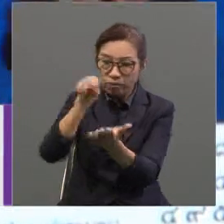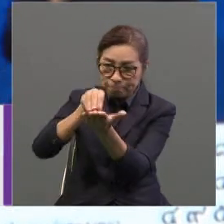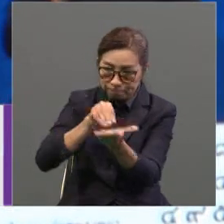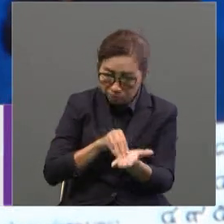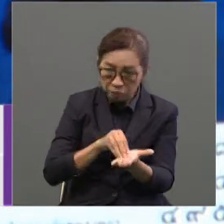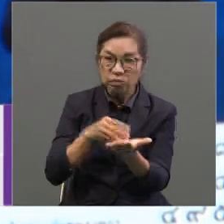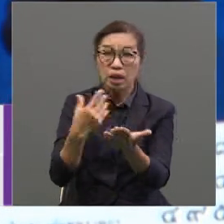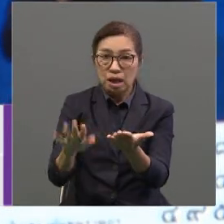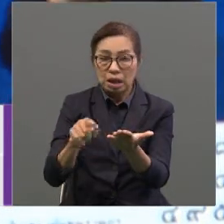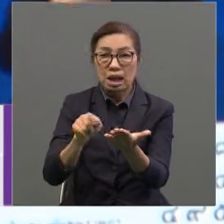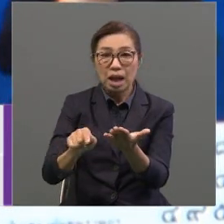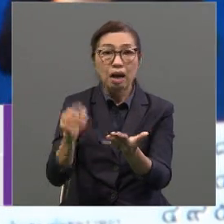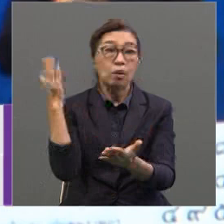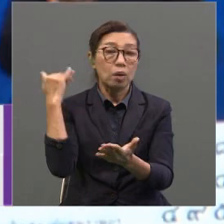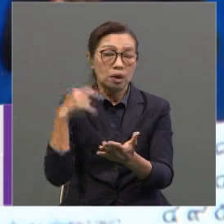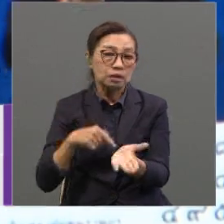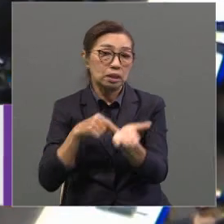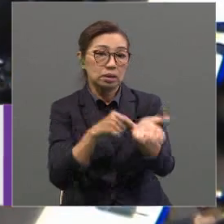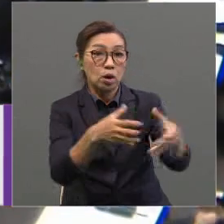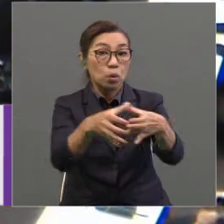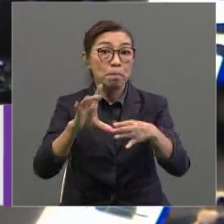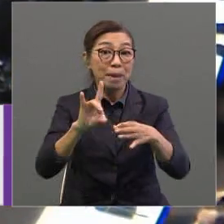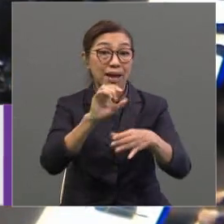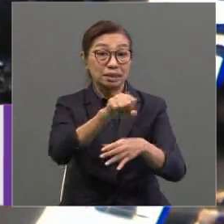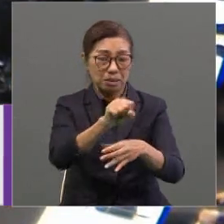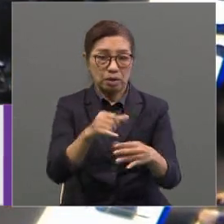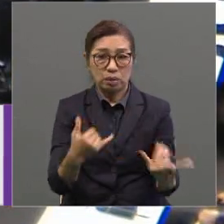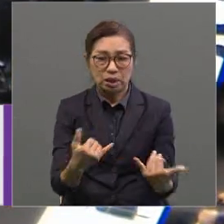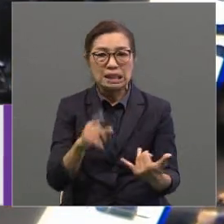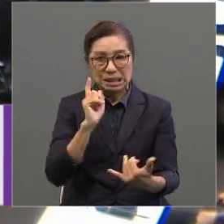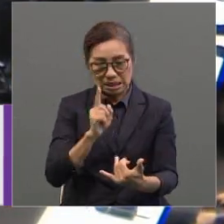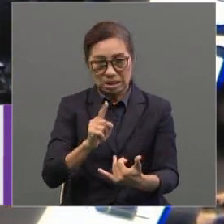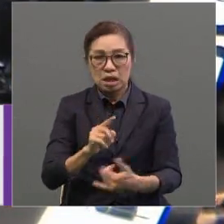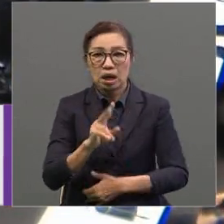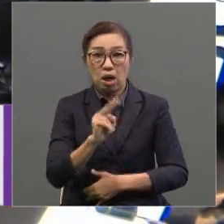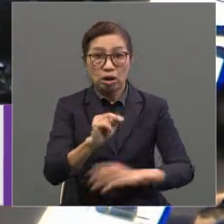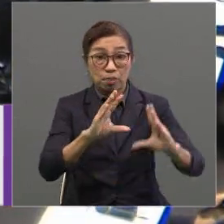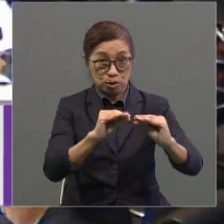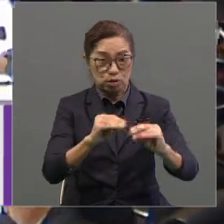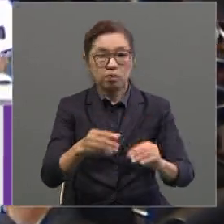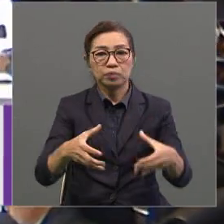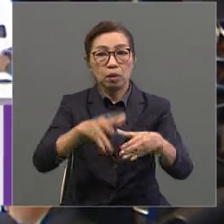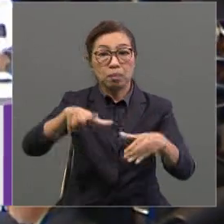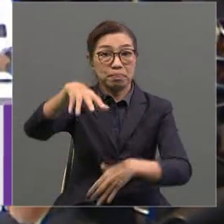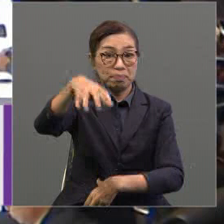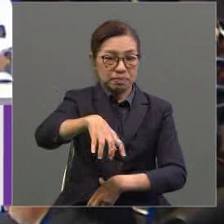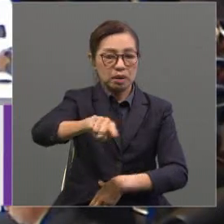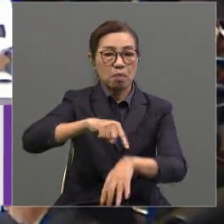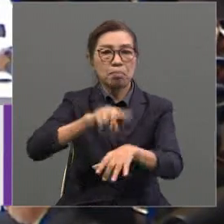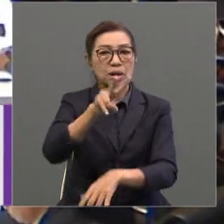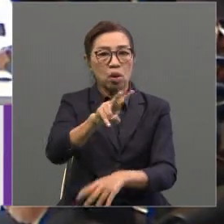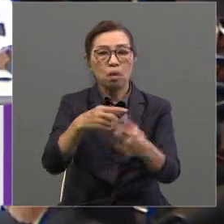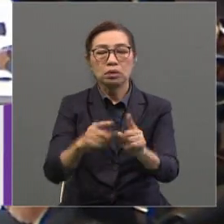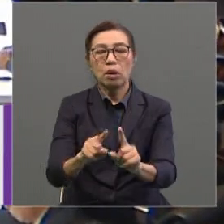เงื่อนไขอย่างไรต่อที่ประชุมแปะพรรคร่วมนะคะอย่างที่บอกไปกำหนดเดิมเนี่ยเขาประชุมกันที่พรรคเพื่อไทย 14:00นแต่